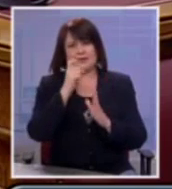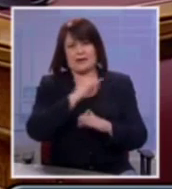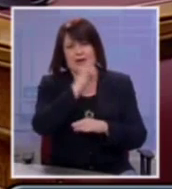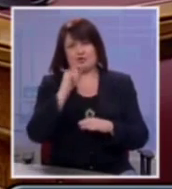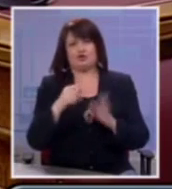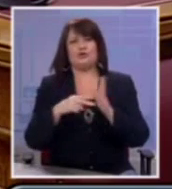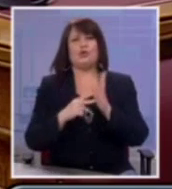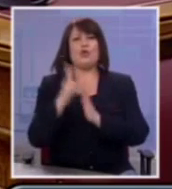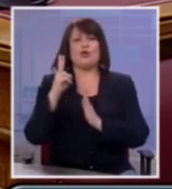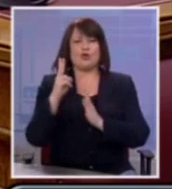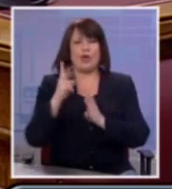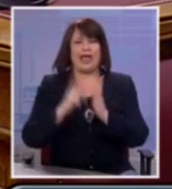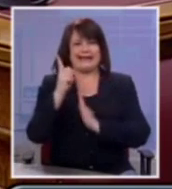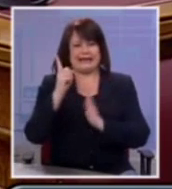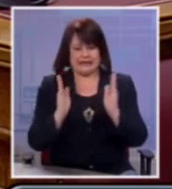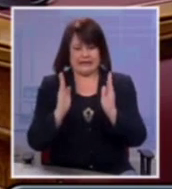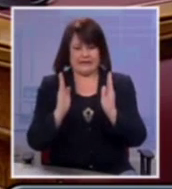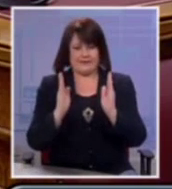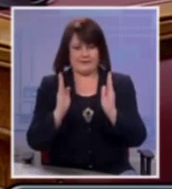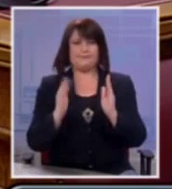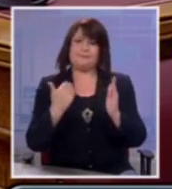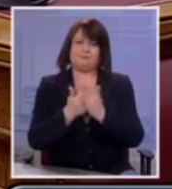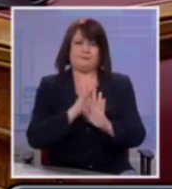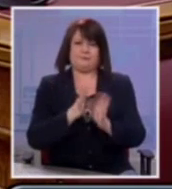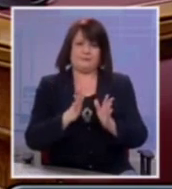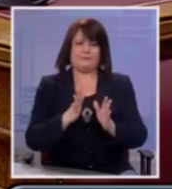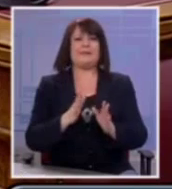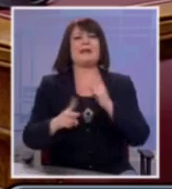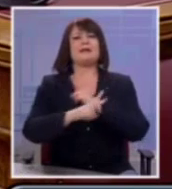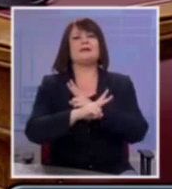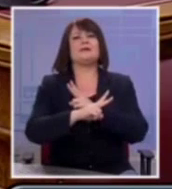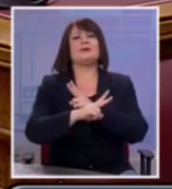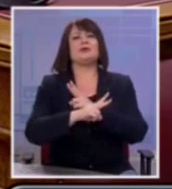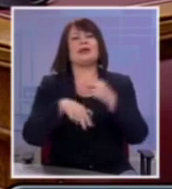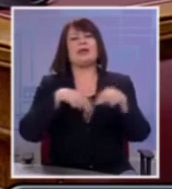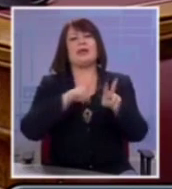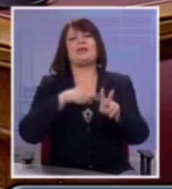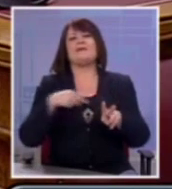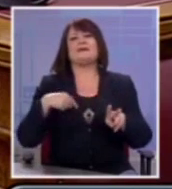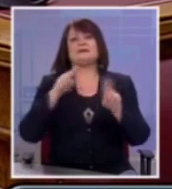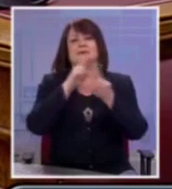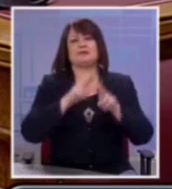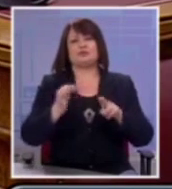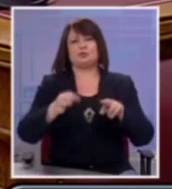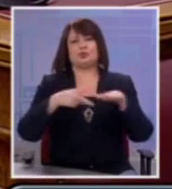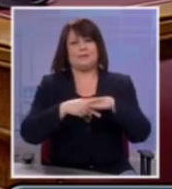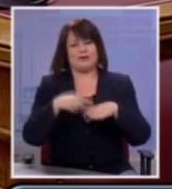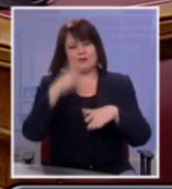μέχρι το 2011, τέλη του 2011, αναπληρωτής εκτελεστικός διευθυντής του Διεθνούς Νομισματικού